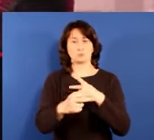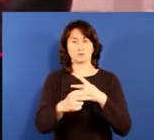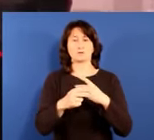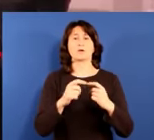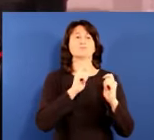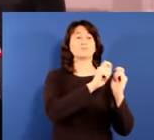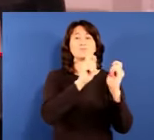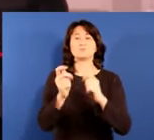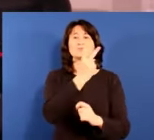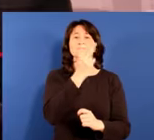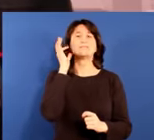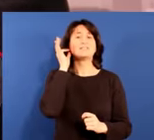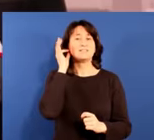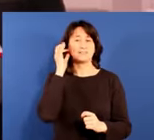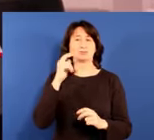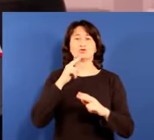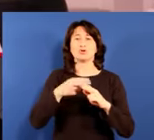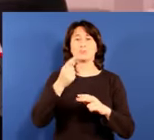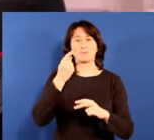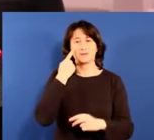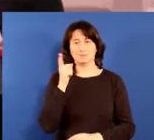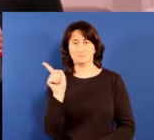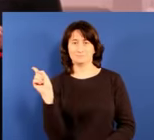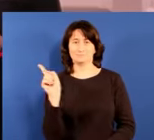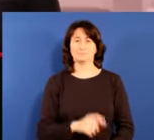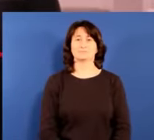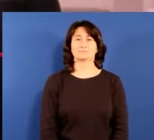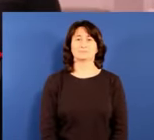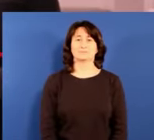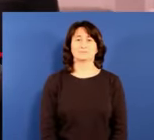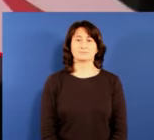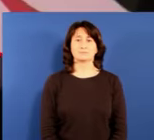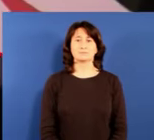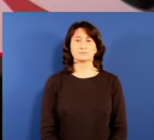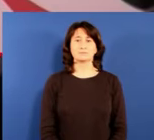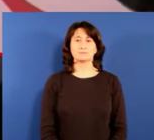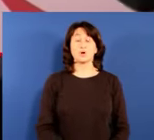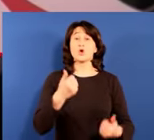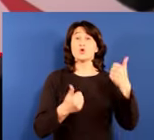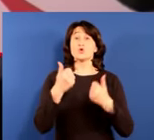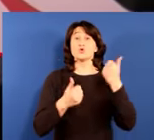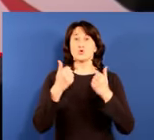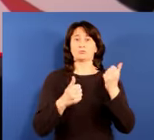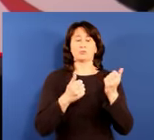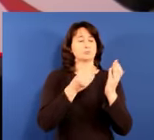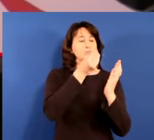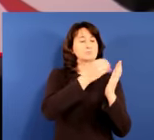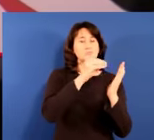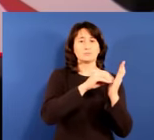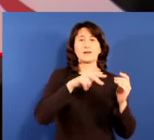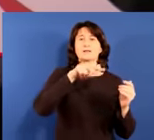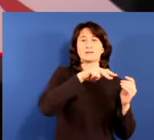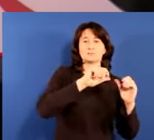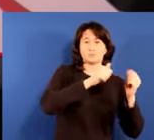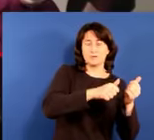asmoz, kultura sailak urtero plazaratzen duen lehiaketa honen sariak banatu dira ekitaldi hontan. Lehiaketan partartzaileek,